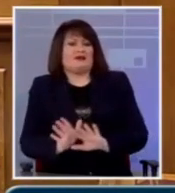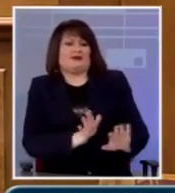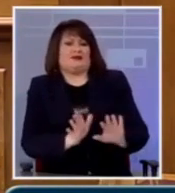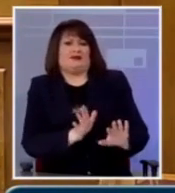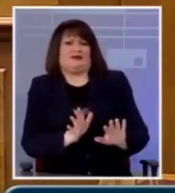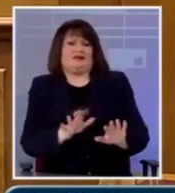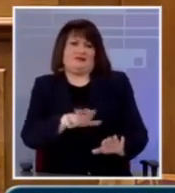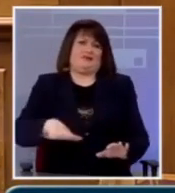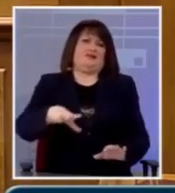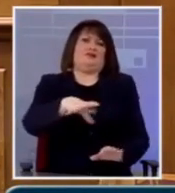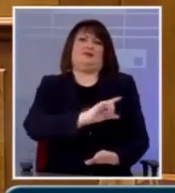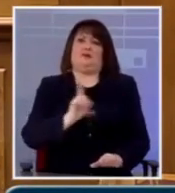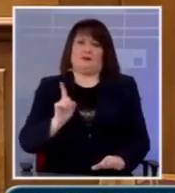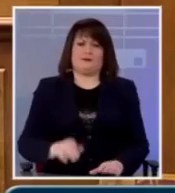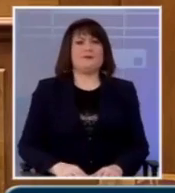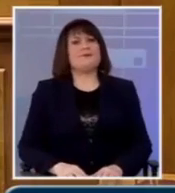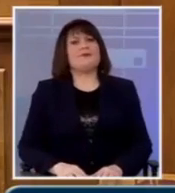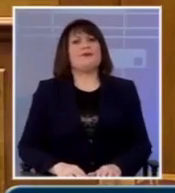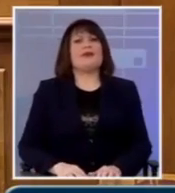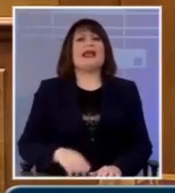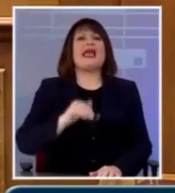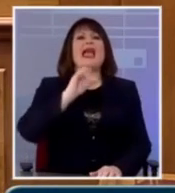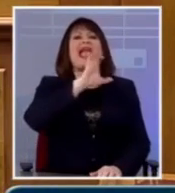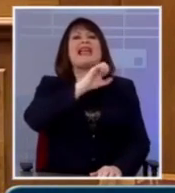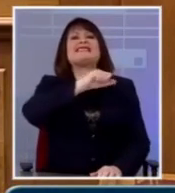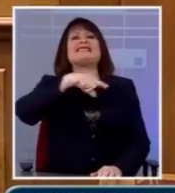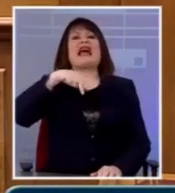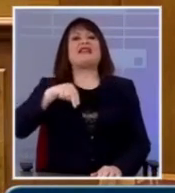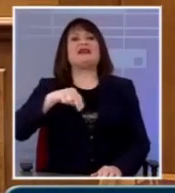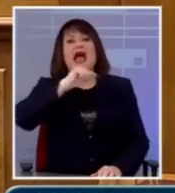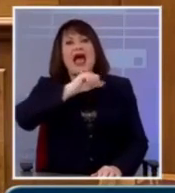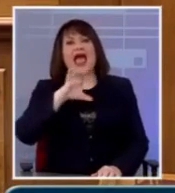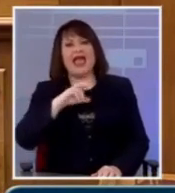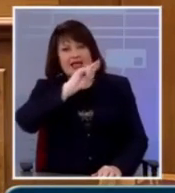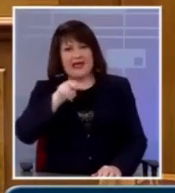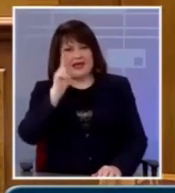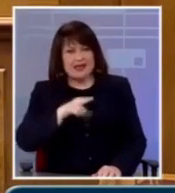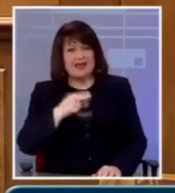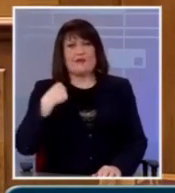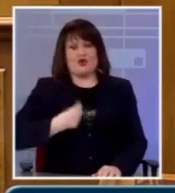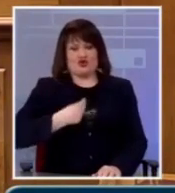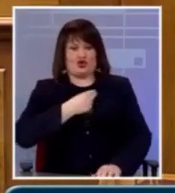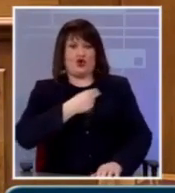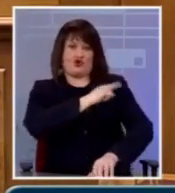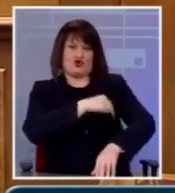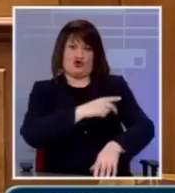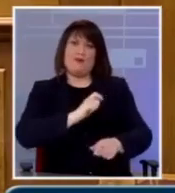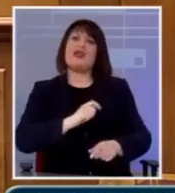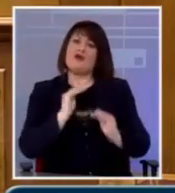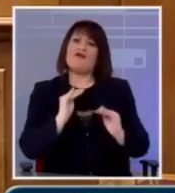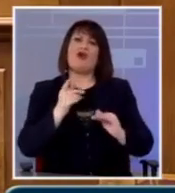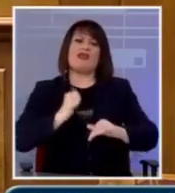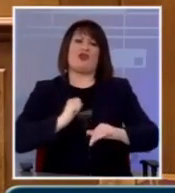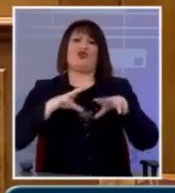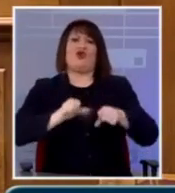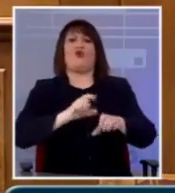τοπικισμό. Καταργούμε την ΕΣΑΝ ΑΕ και την επιχειρηματική μετάλλαξη του δημόσιου νοσοκομείου, επανεξετάζουμε τα ΚΕΝ